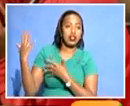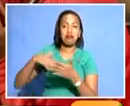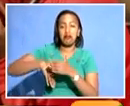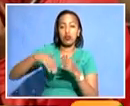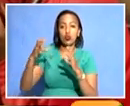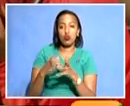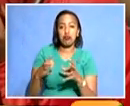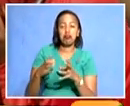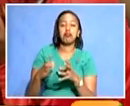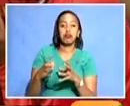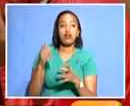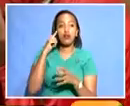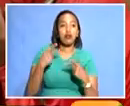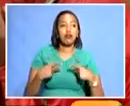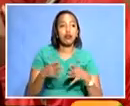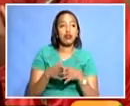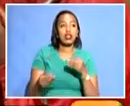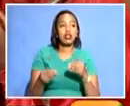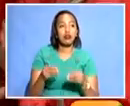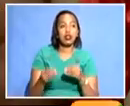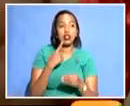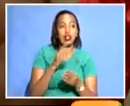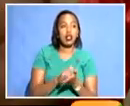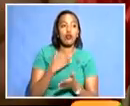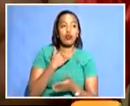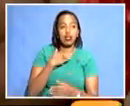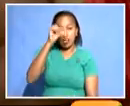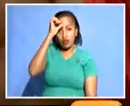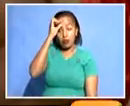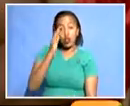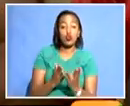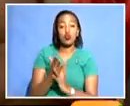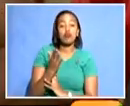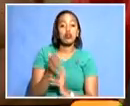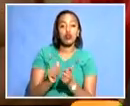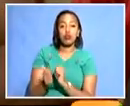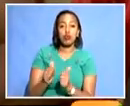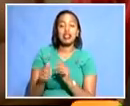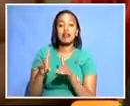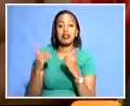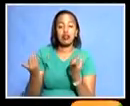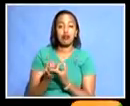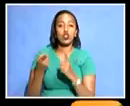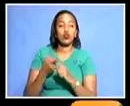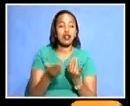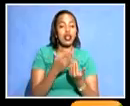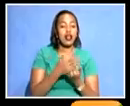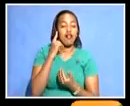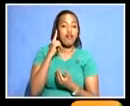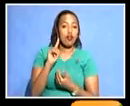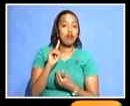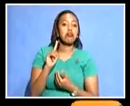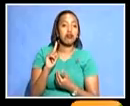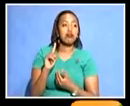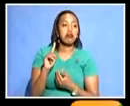na ulemavu nchini Kulipa Mboya aidha ameitaka serikali kupitia wizara ya michezo kushughulikia maslahi ya